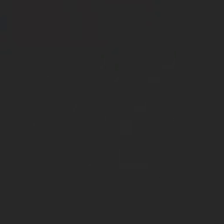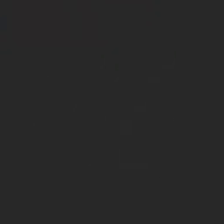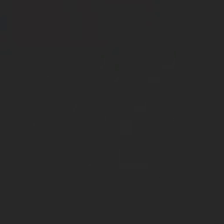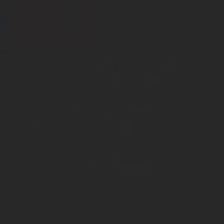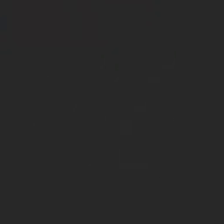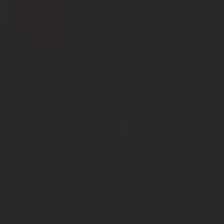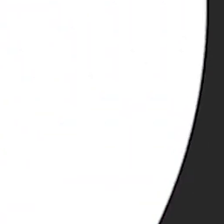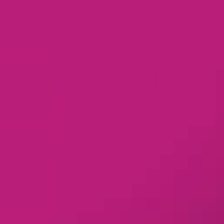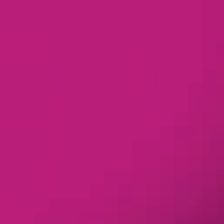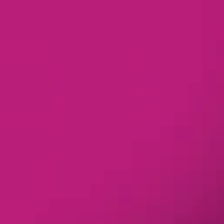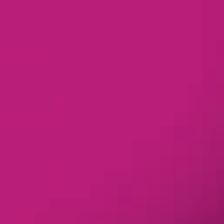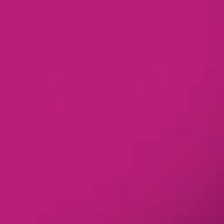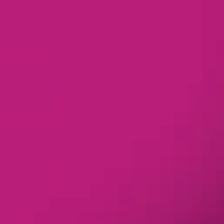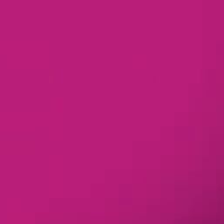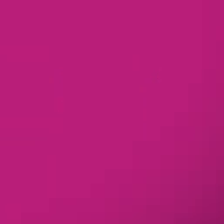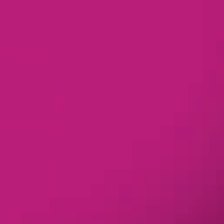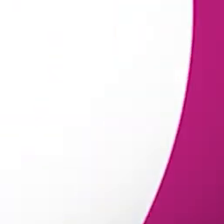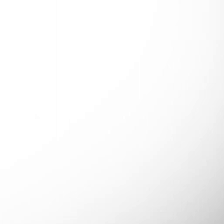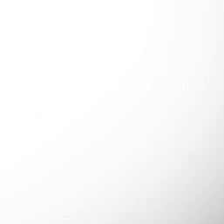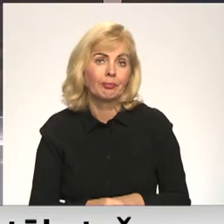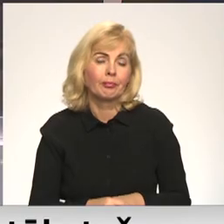Re, viss ēters ir te!